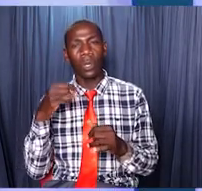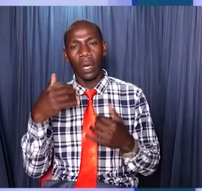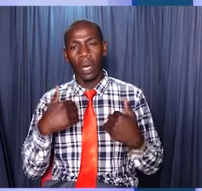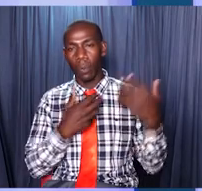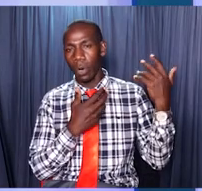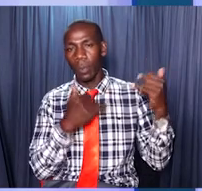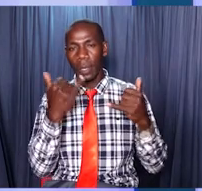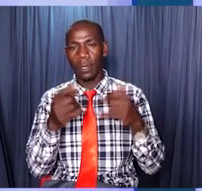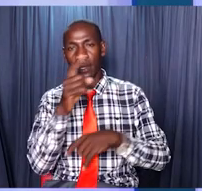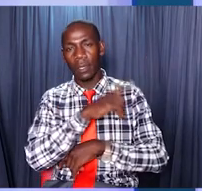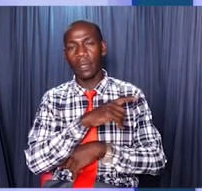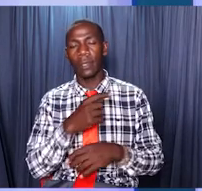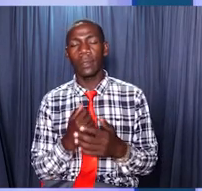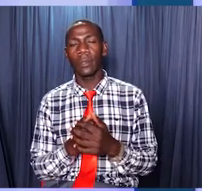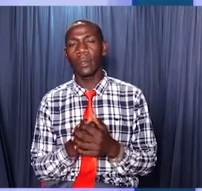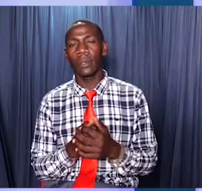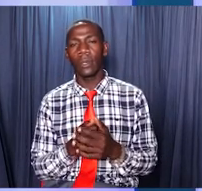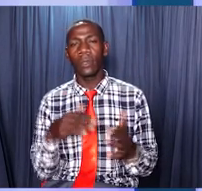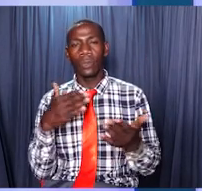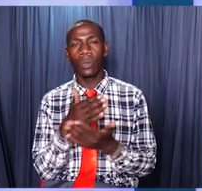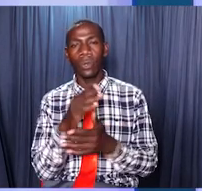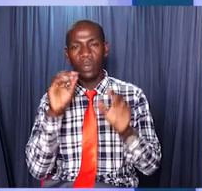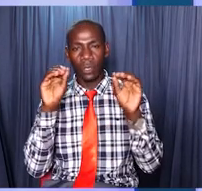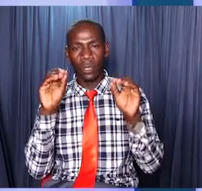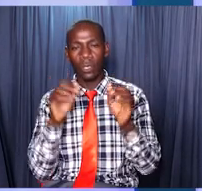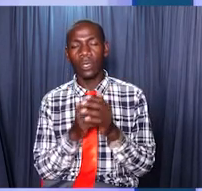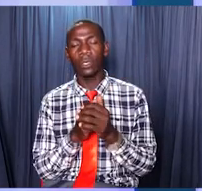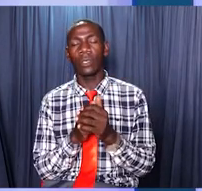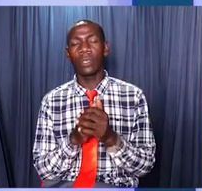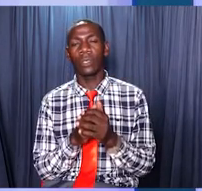That you have an expected end. Kwa mafundisho. By the teachings.